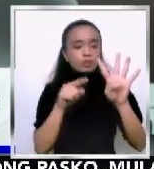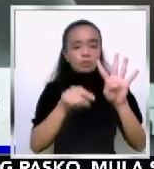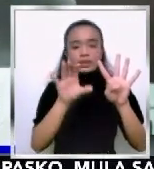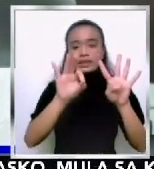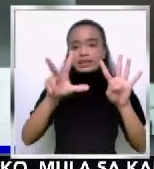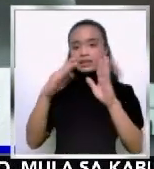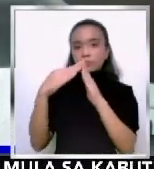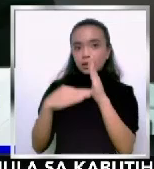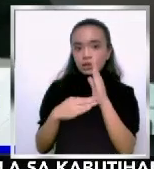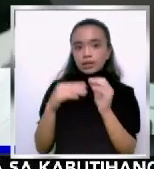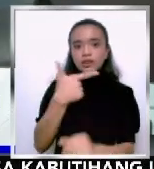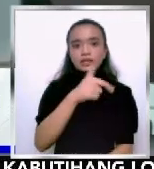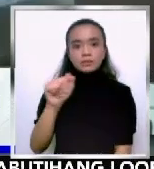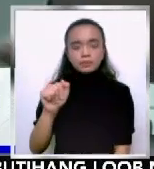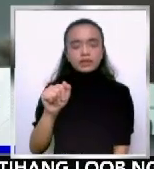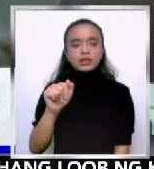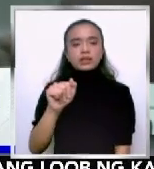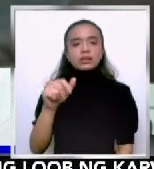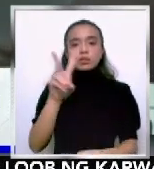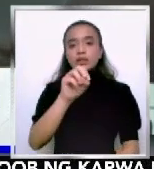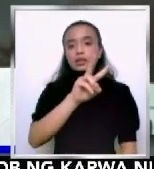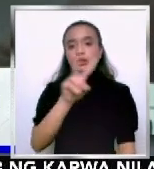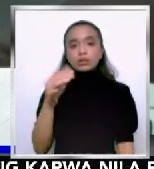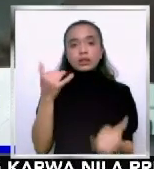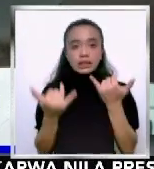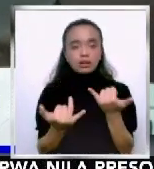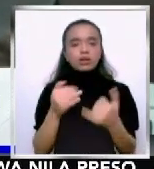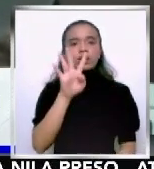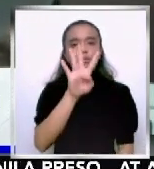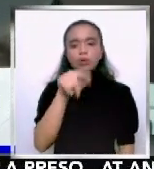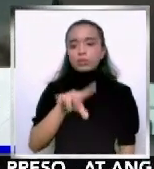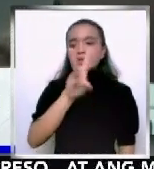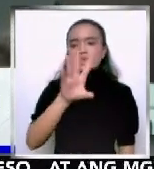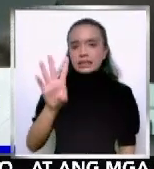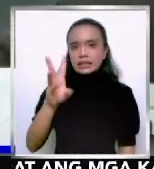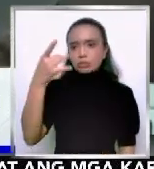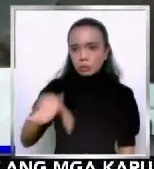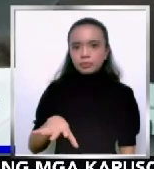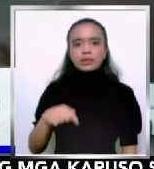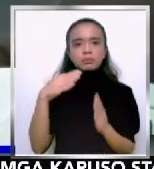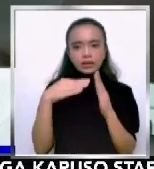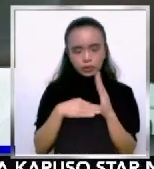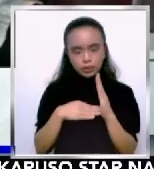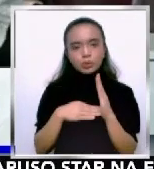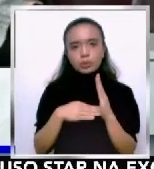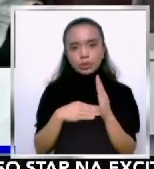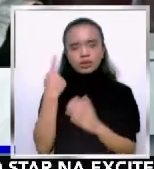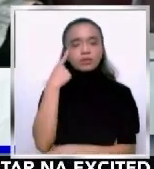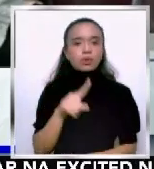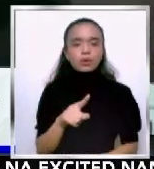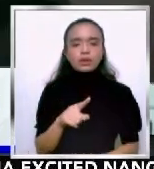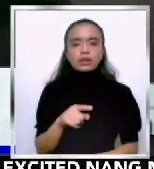GAA 2022, ito ay nasa 4.66 na lang billion pesos for NEP. So kung